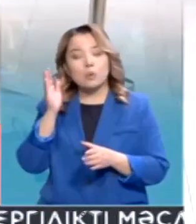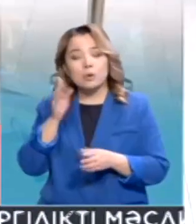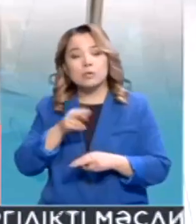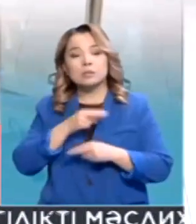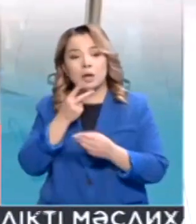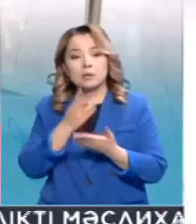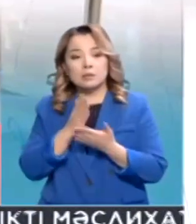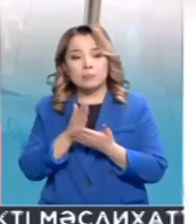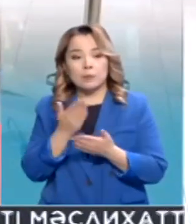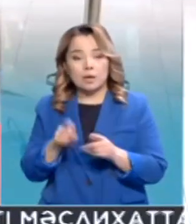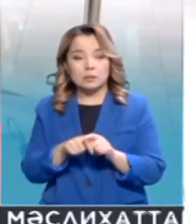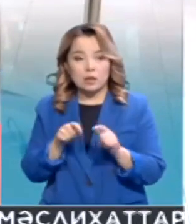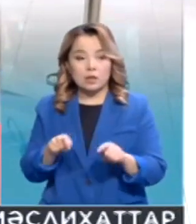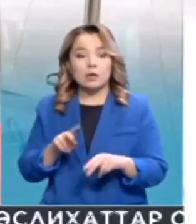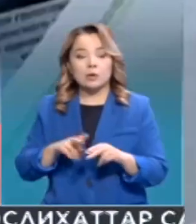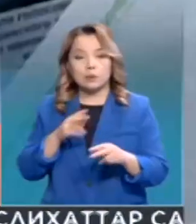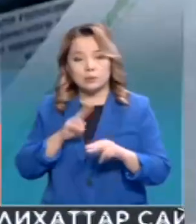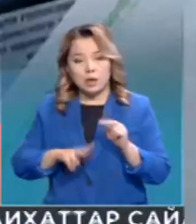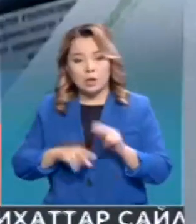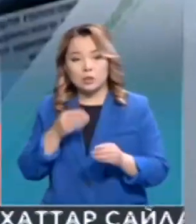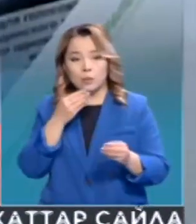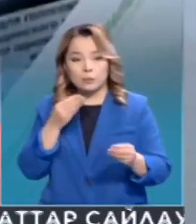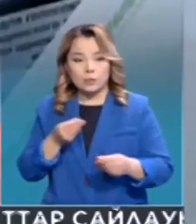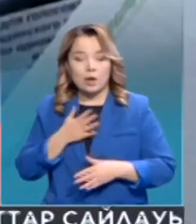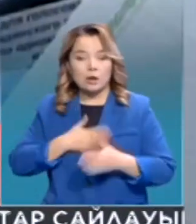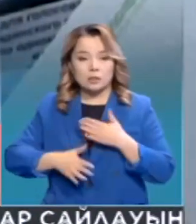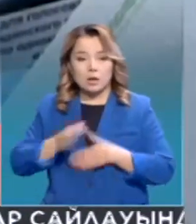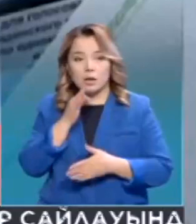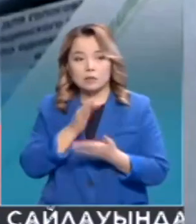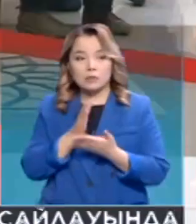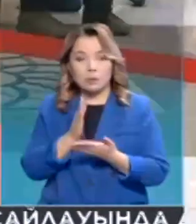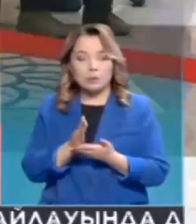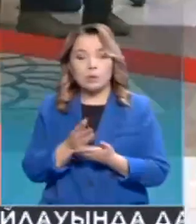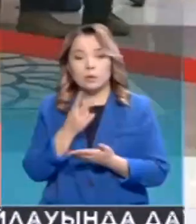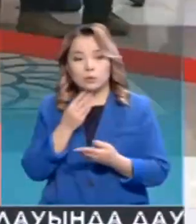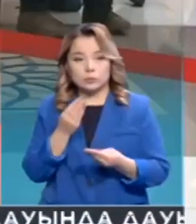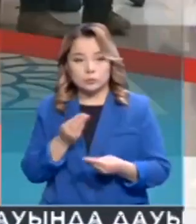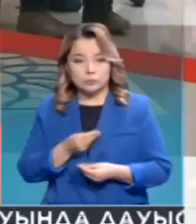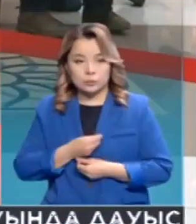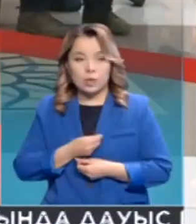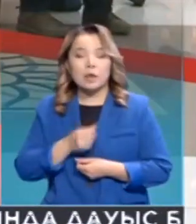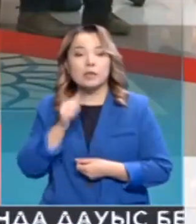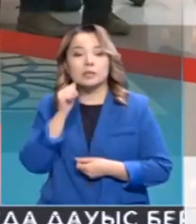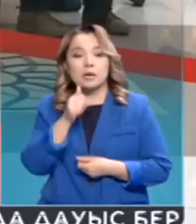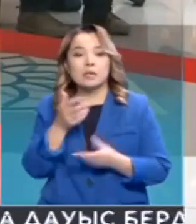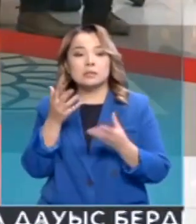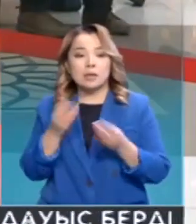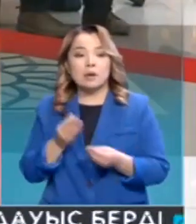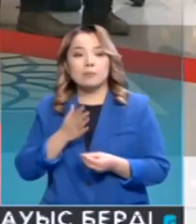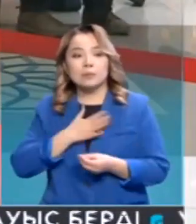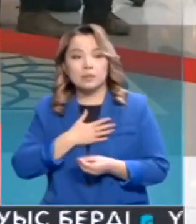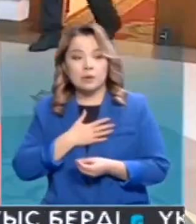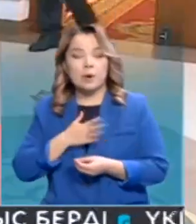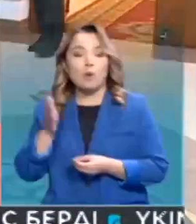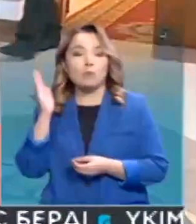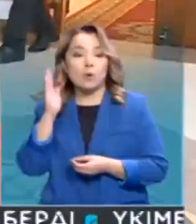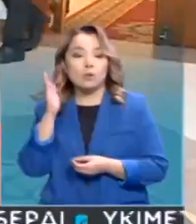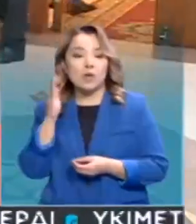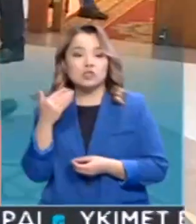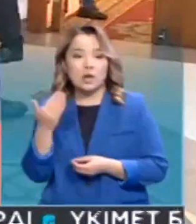бейжай қарамайтындығы көңілді қуантты, жұбантты, ертеңгіміздің